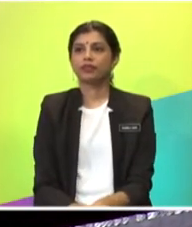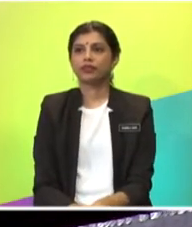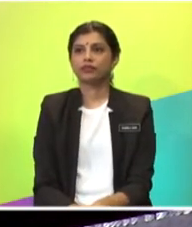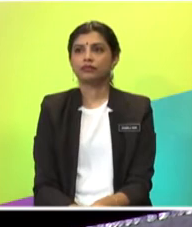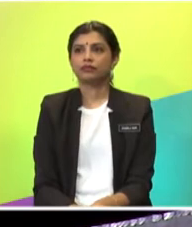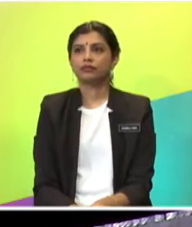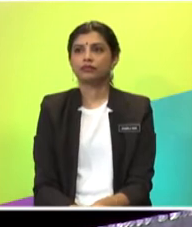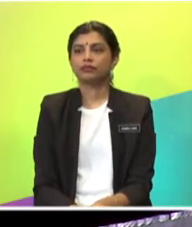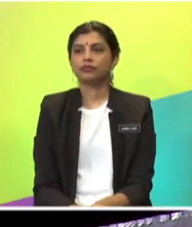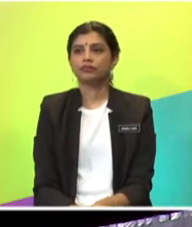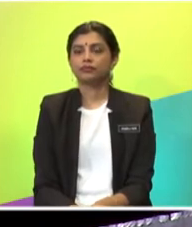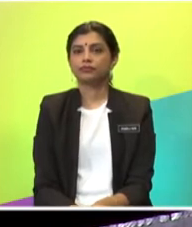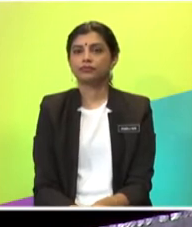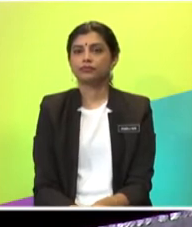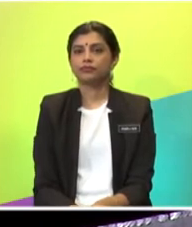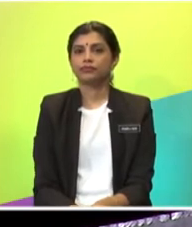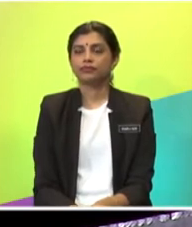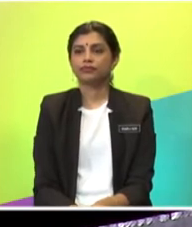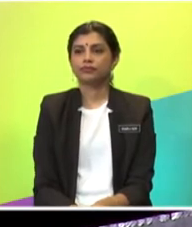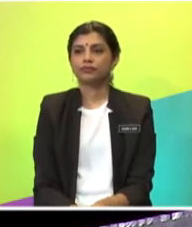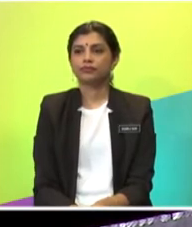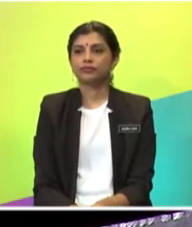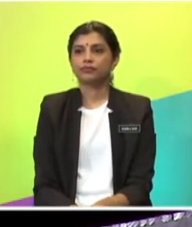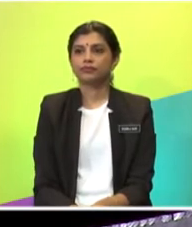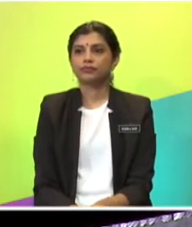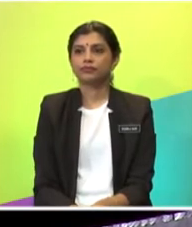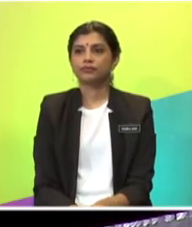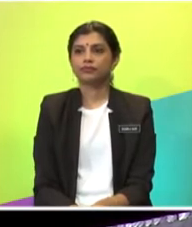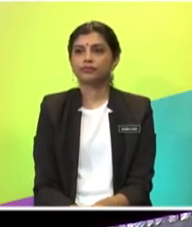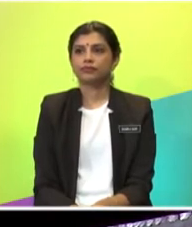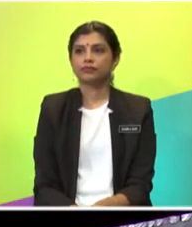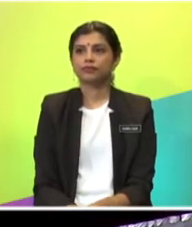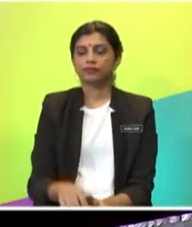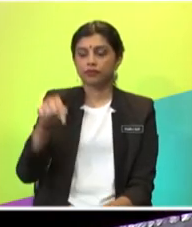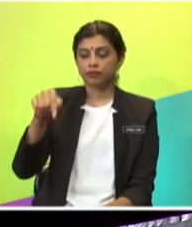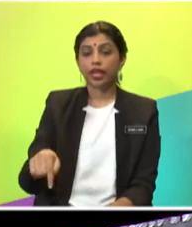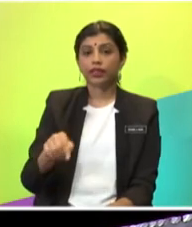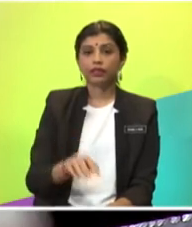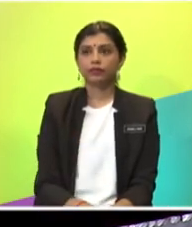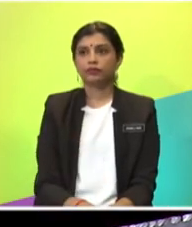65 sen. Okey. Enter one time.